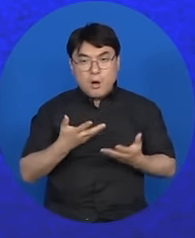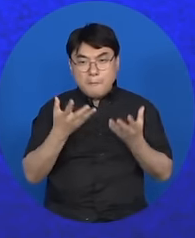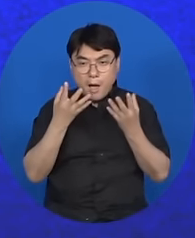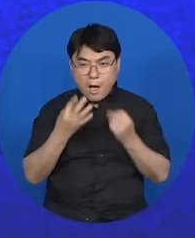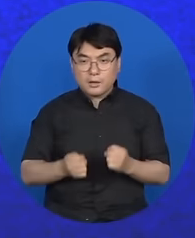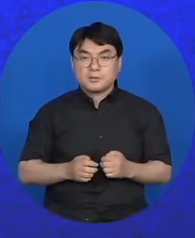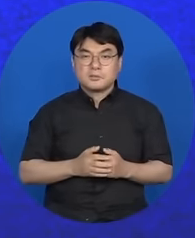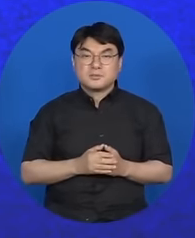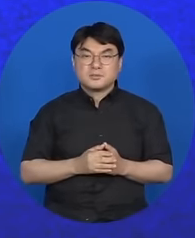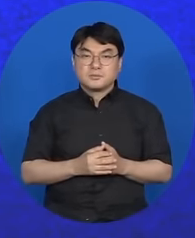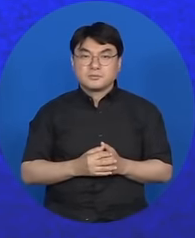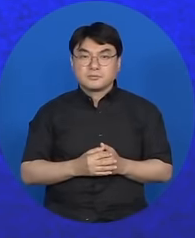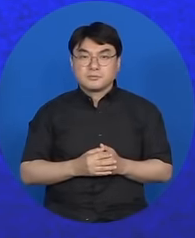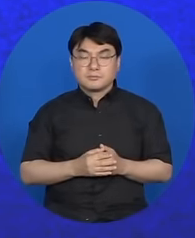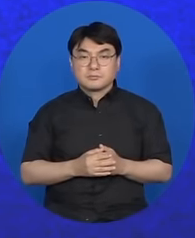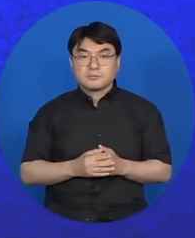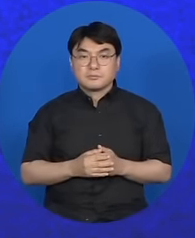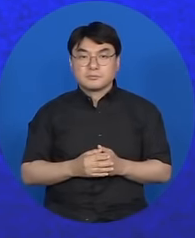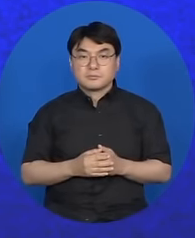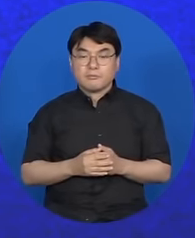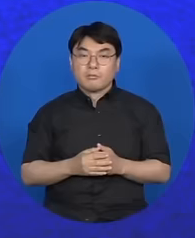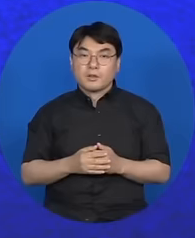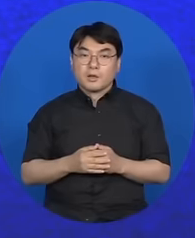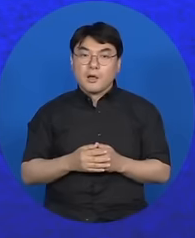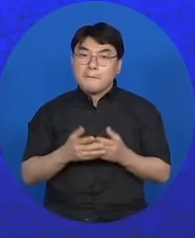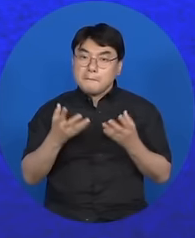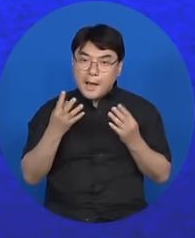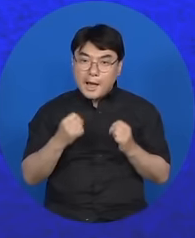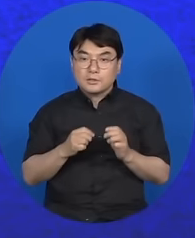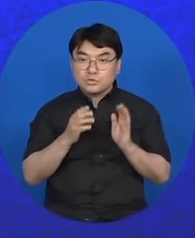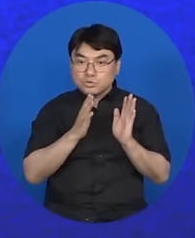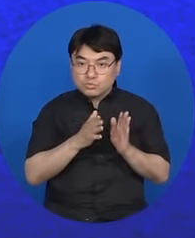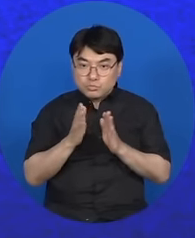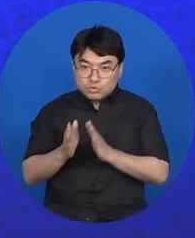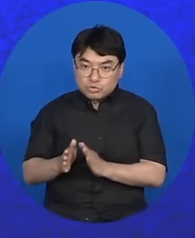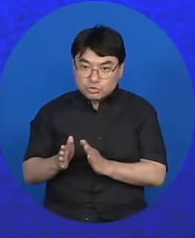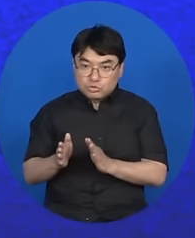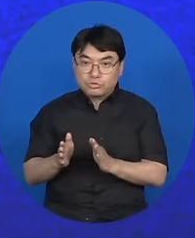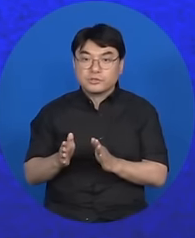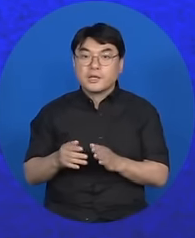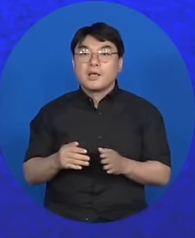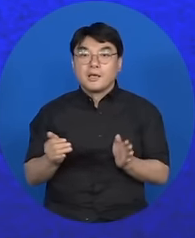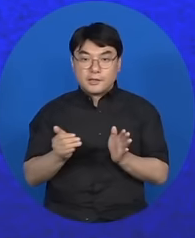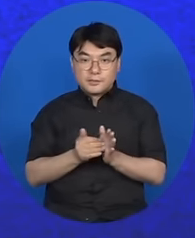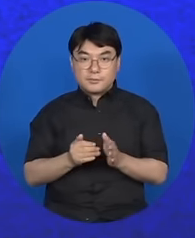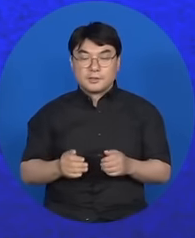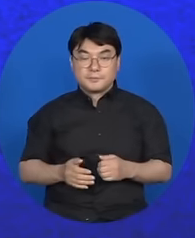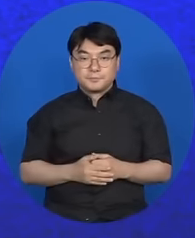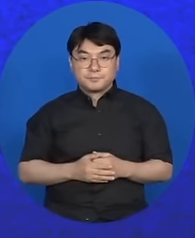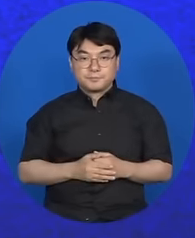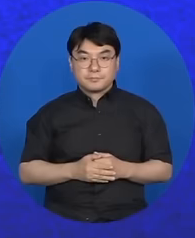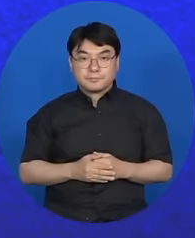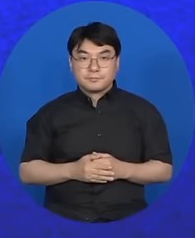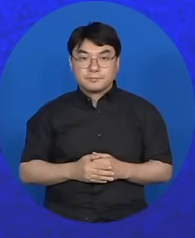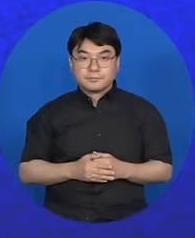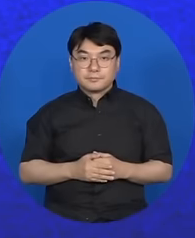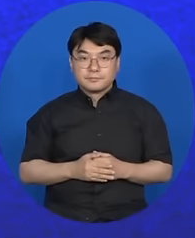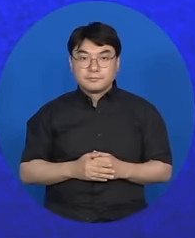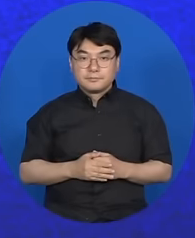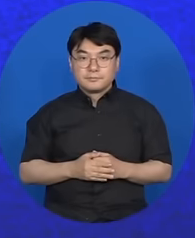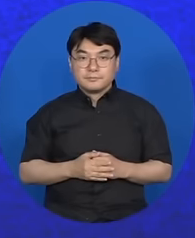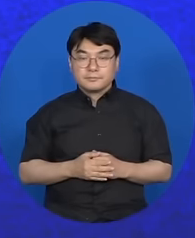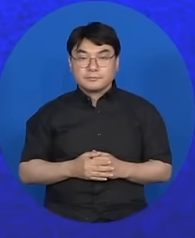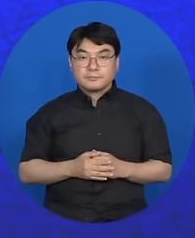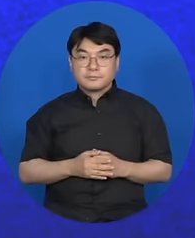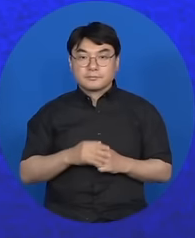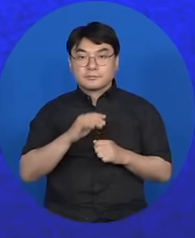준비하려면요, 추가적으로 4시간을 더 준비를 해야 돼. 저도 만반의 준비를 하고 가야 되니까, 어떤 질문을 할지 모르니까. 그렇게